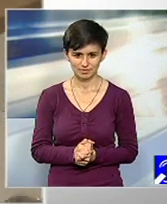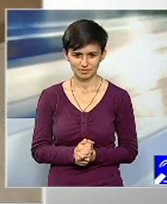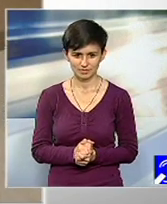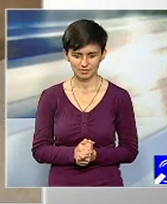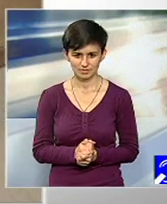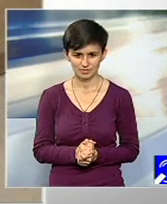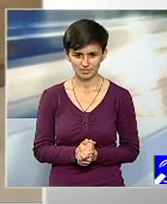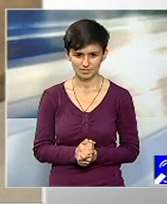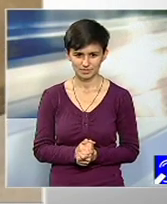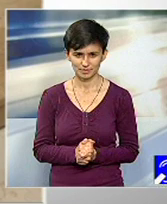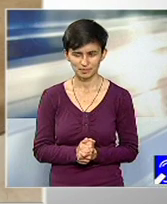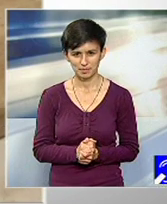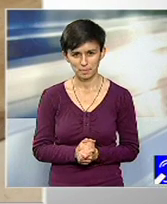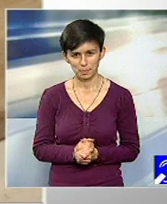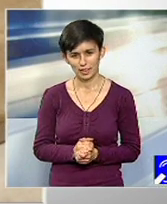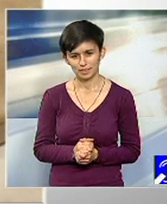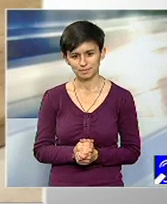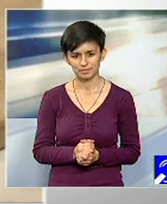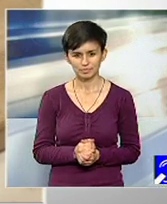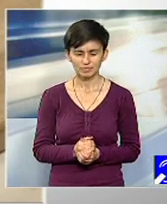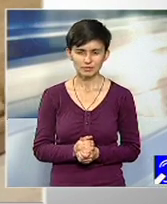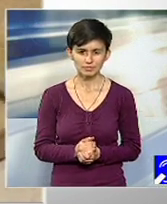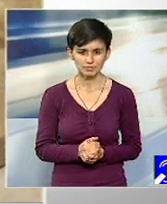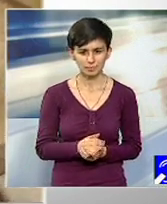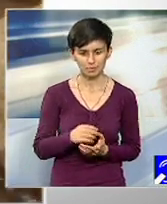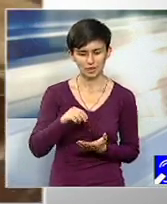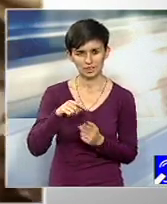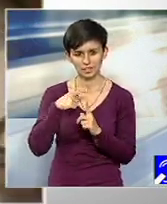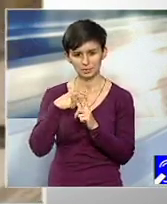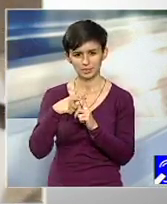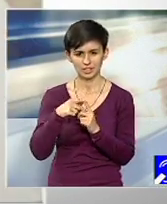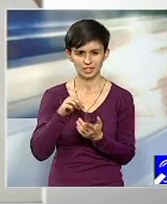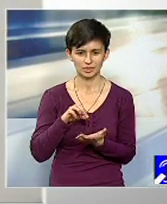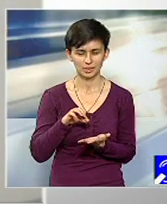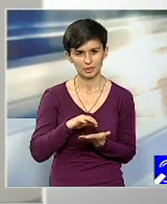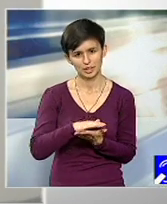Și pui pur și simplu înăuntru sau deasupra? Uite